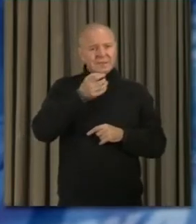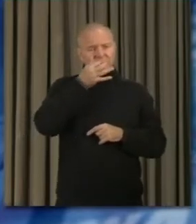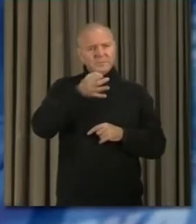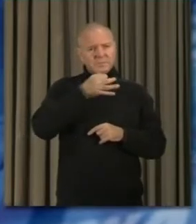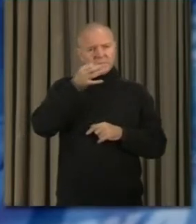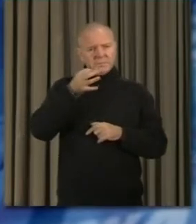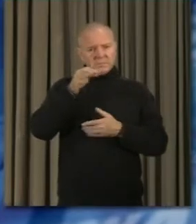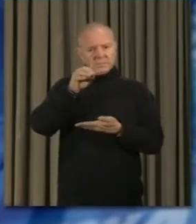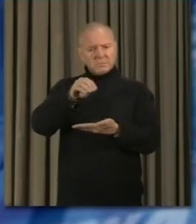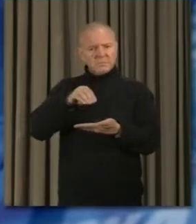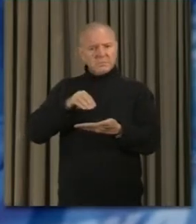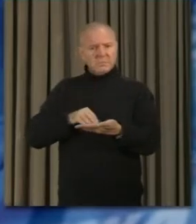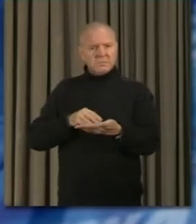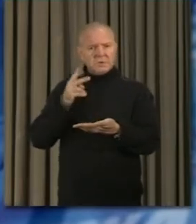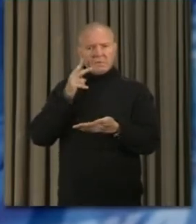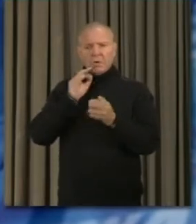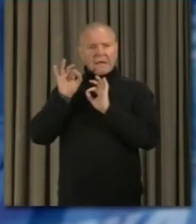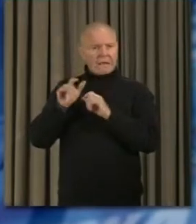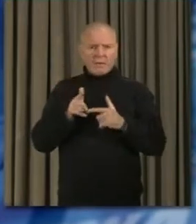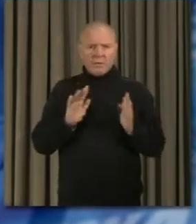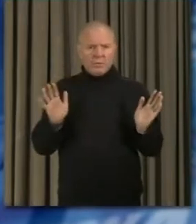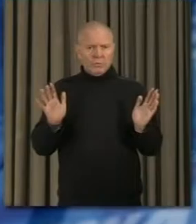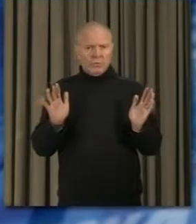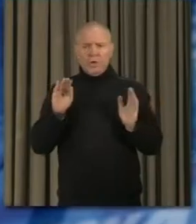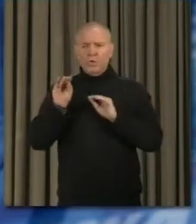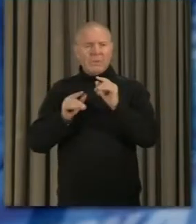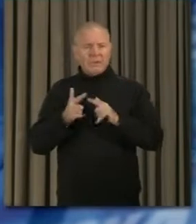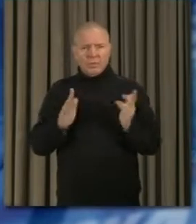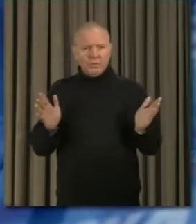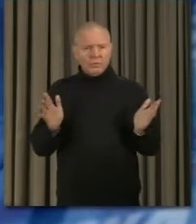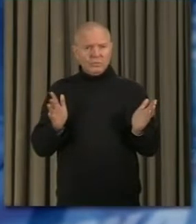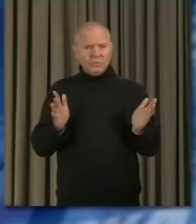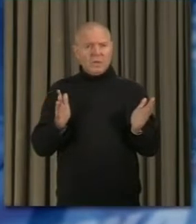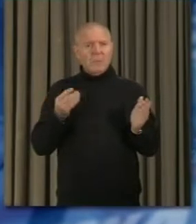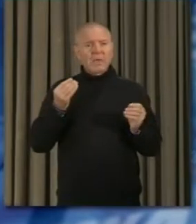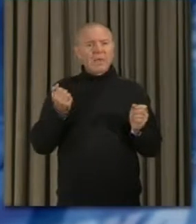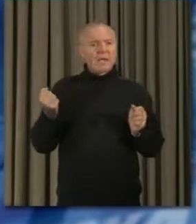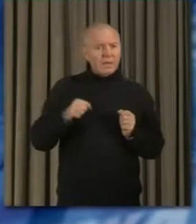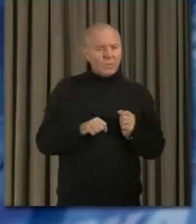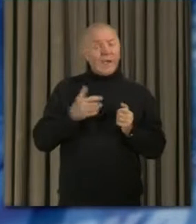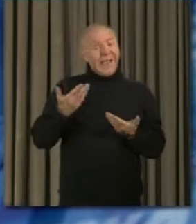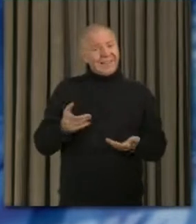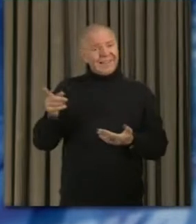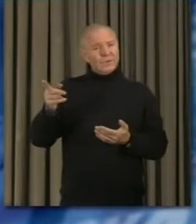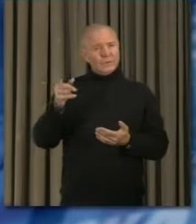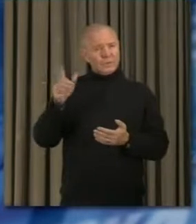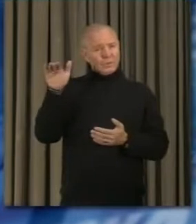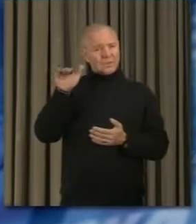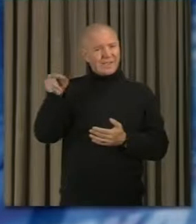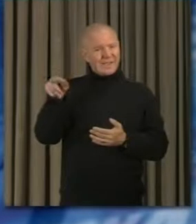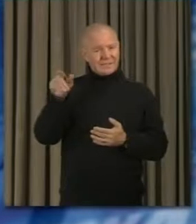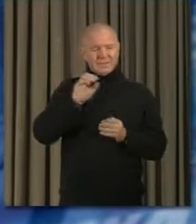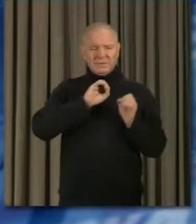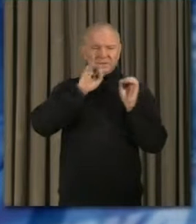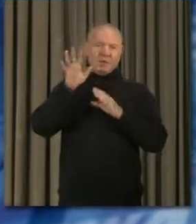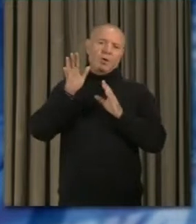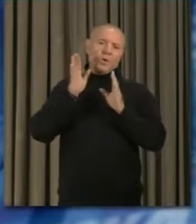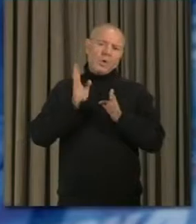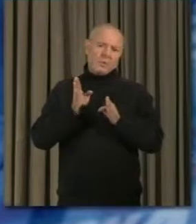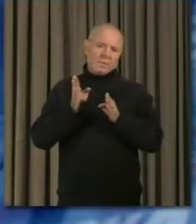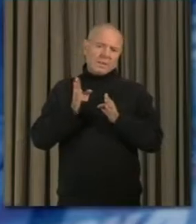perizia non erano state mosse critiche o poste domande. Tosi si trova in una comunità protetta dove viene curato e dove è ben